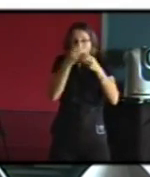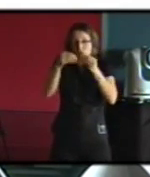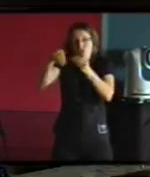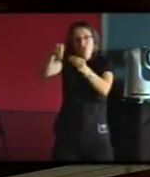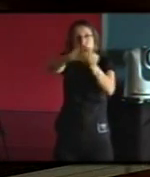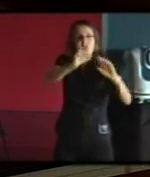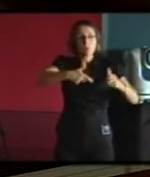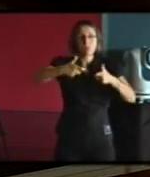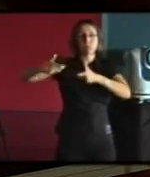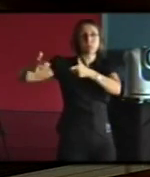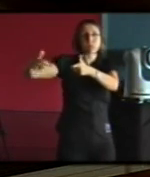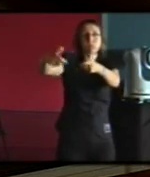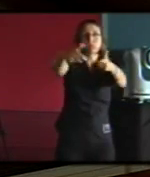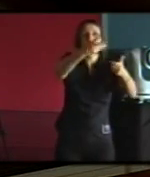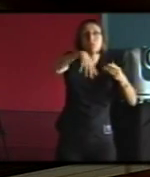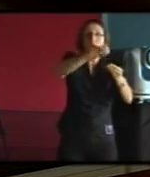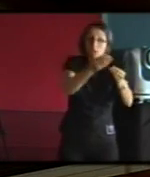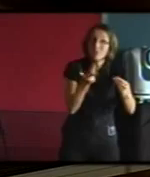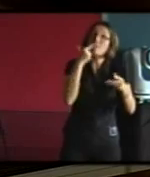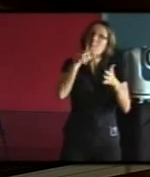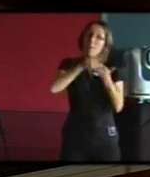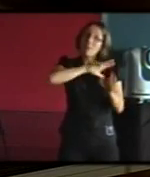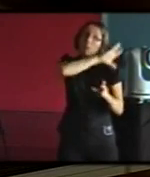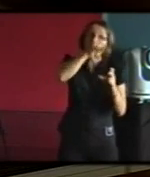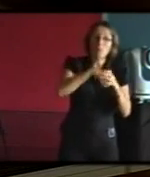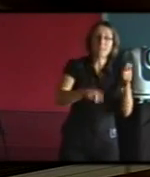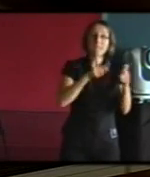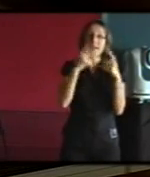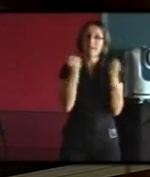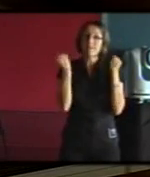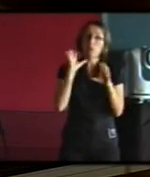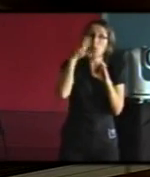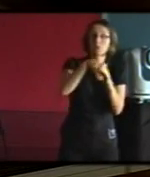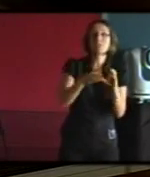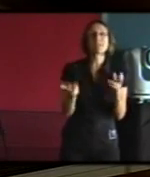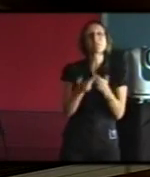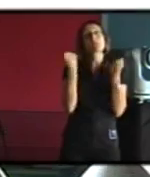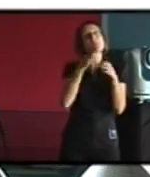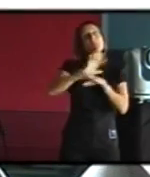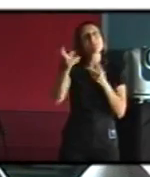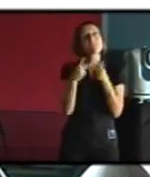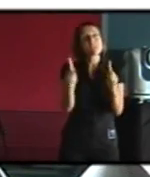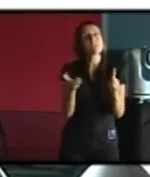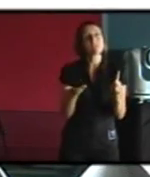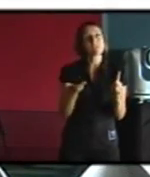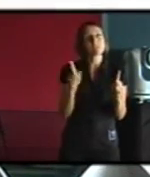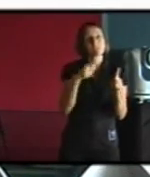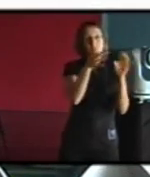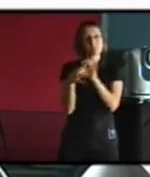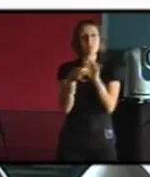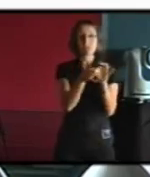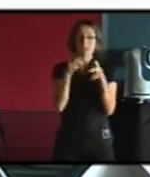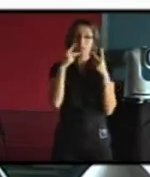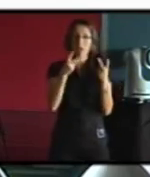Donc programmation encore une fois qui associait et du logement et des activités, mais des activités plutôt urbaines. Donc probablement des choses qui sont à valeur